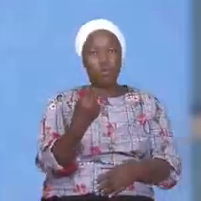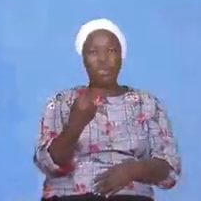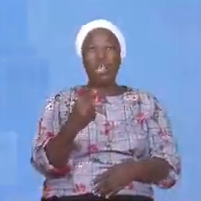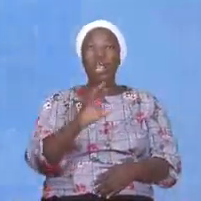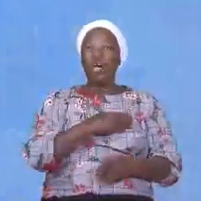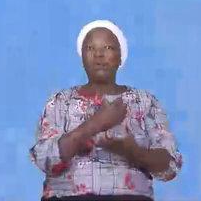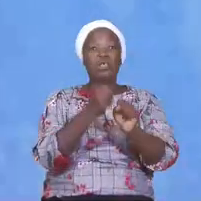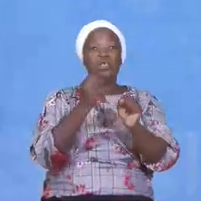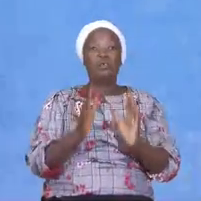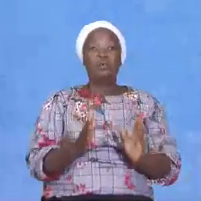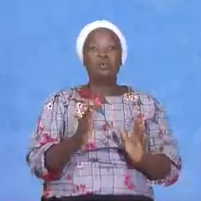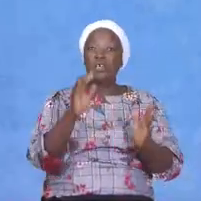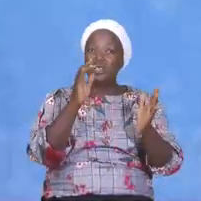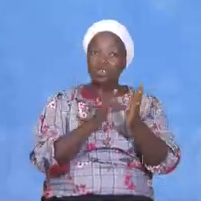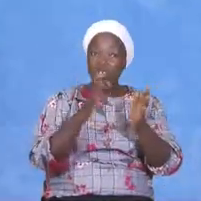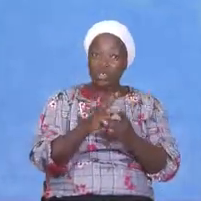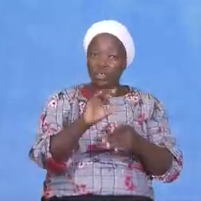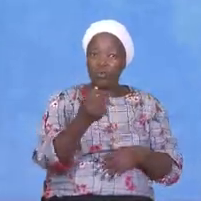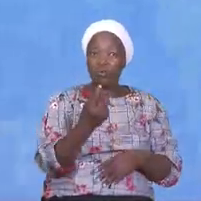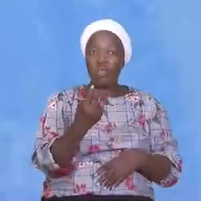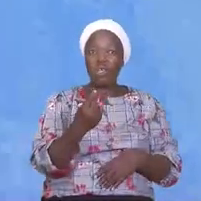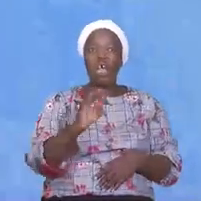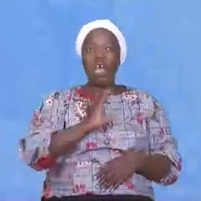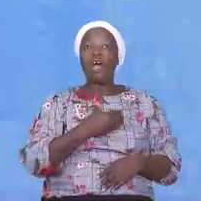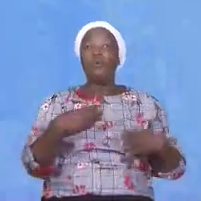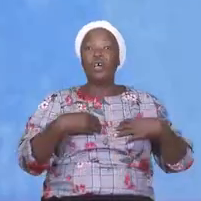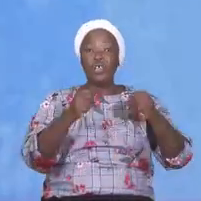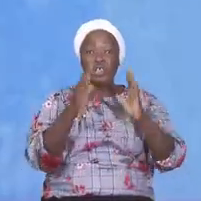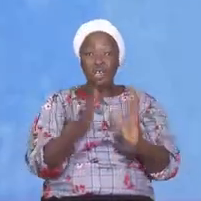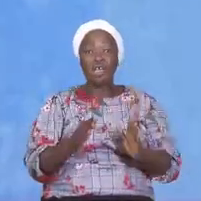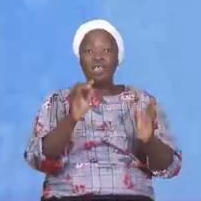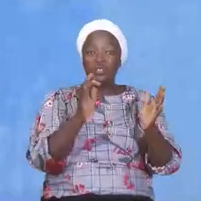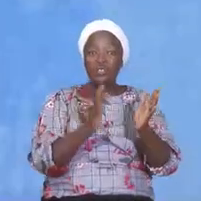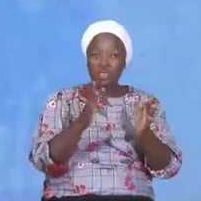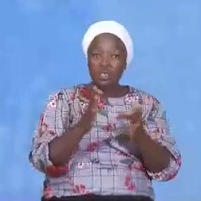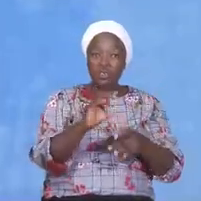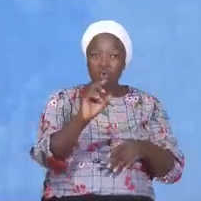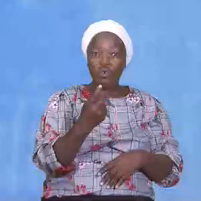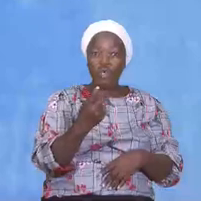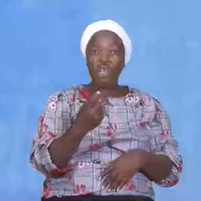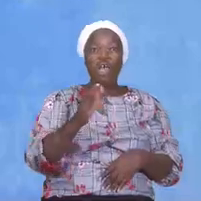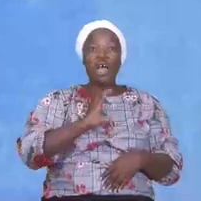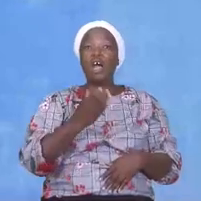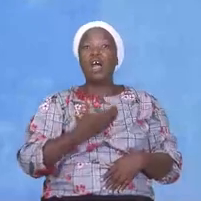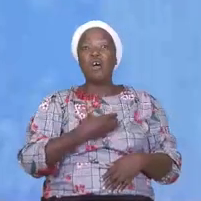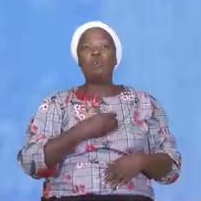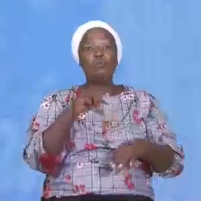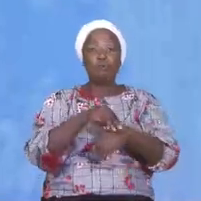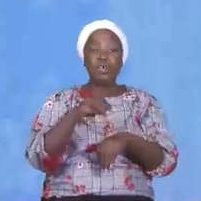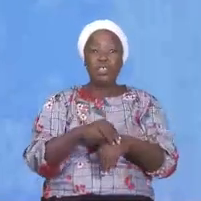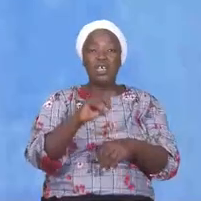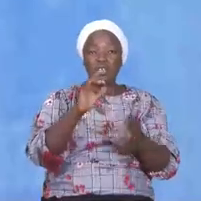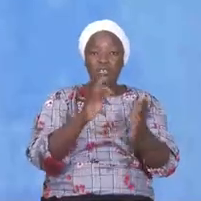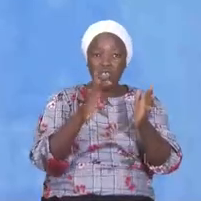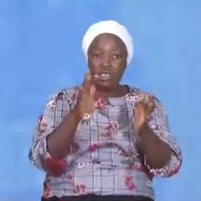fin des temps, c'est Jésus seul, notre Sauveur, Jésus seul, notre